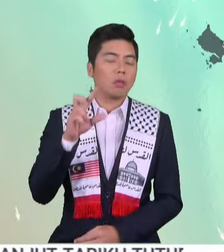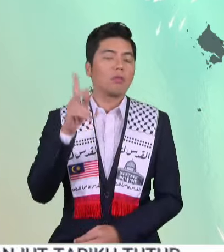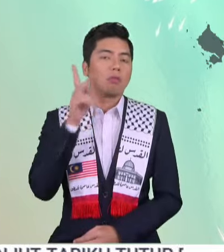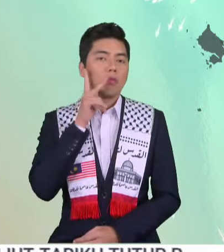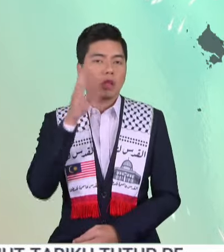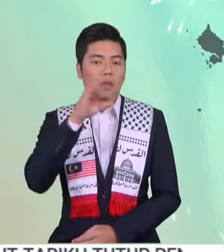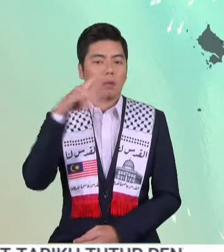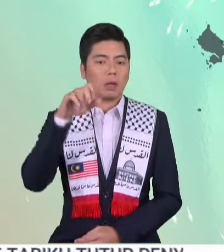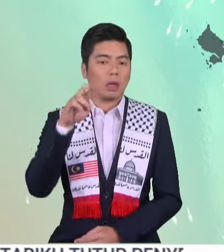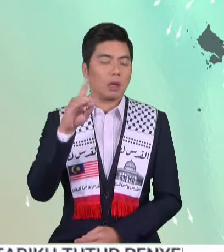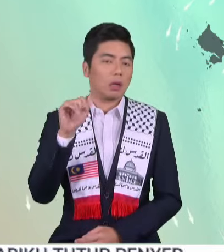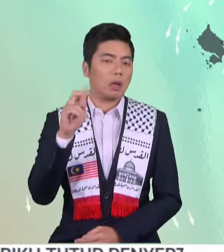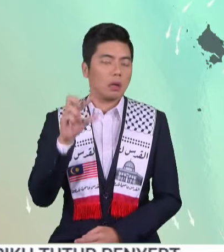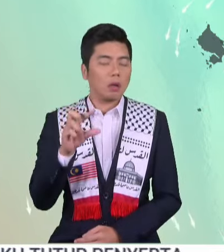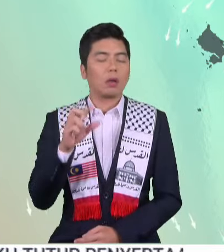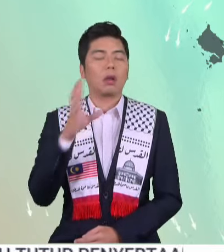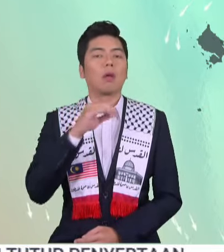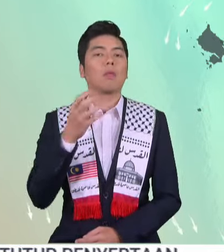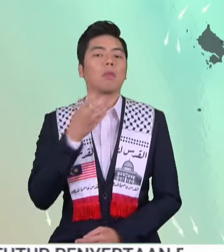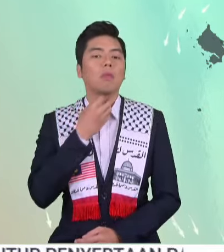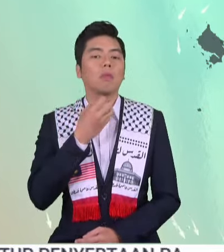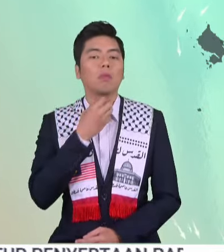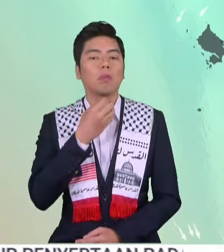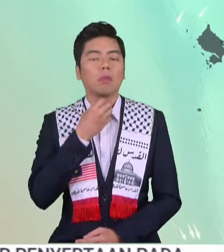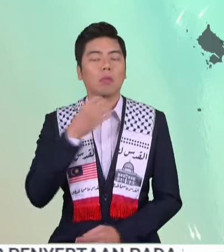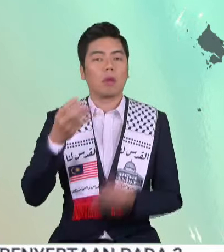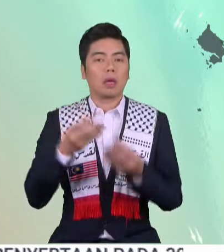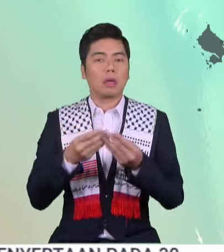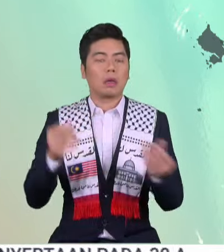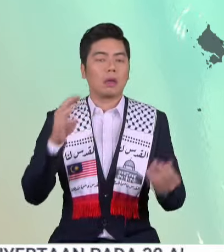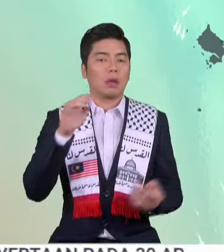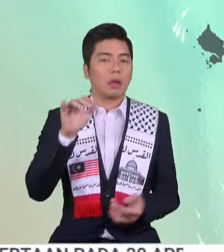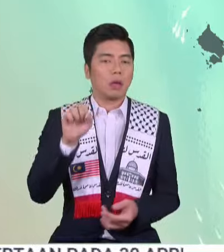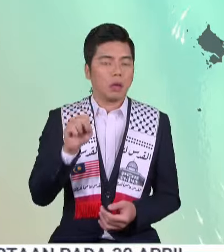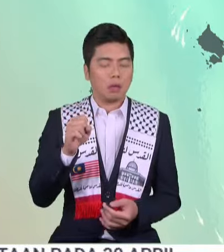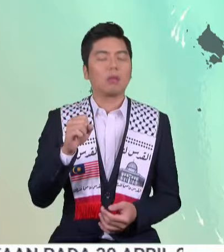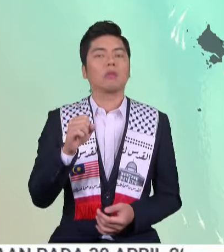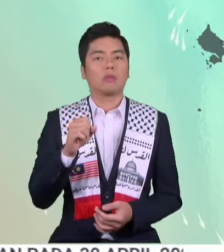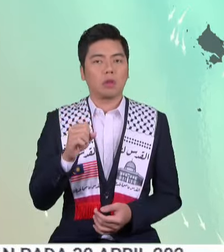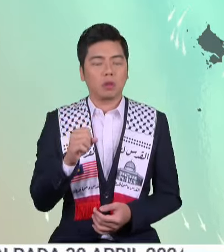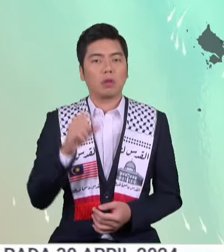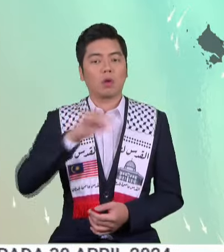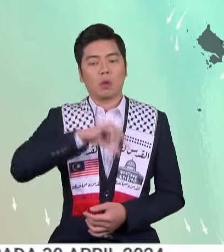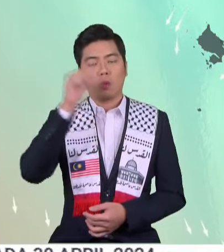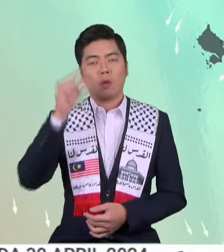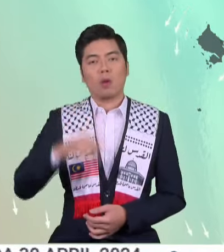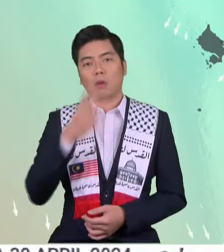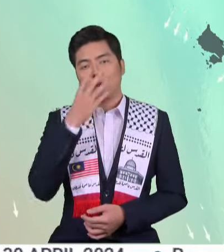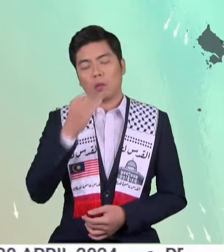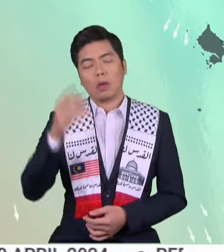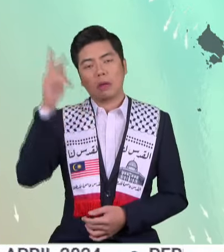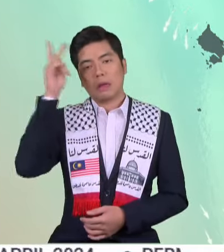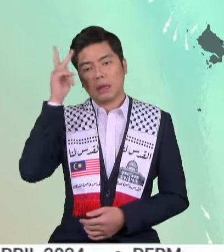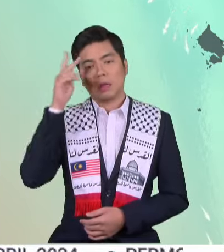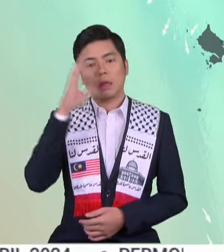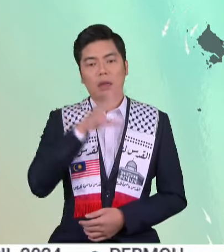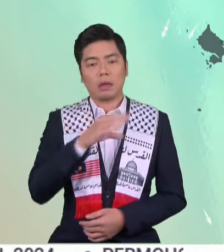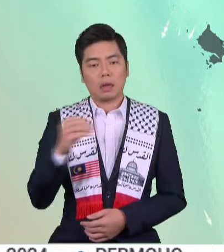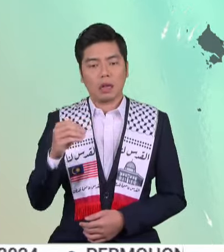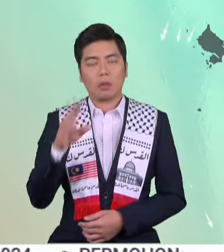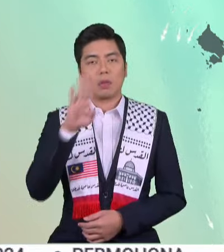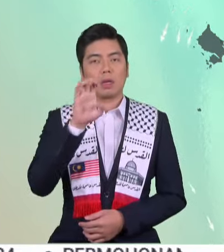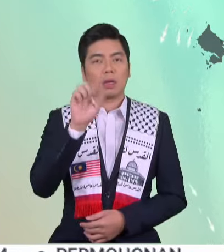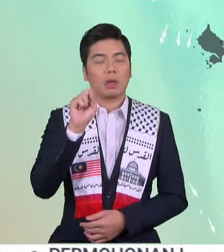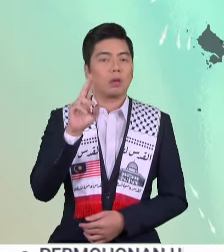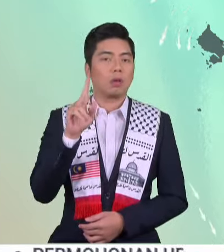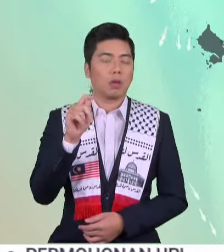Kedah, Hulu Perak di negeri Perak, Jajahan, Pasir Mas, Tanah Merah, Kuala Kerai, Gua Musang di negeri Kelantan dan juga daerah Besut